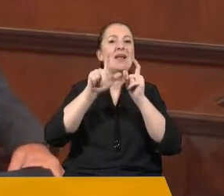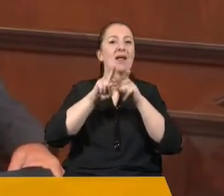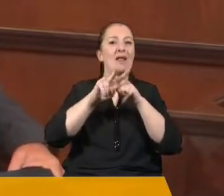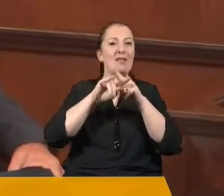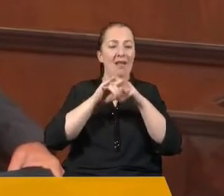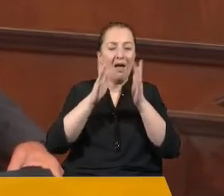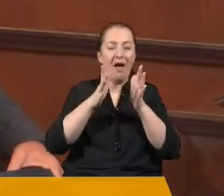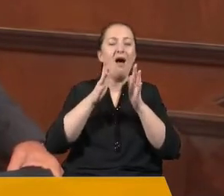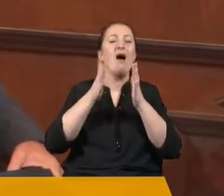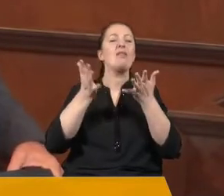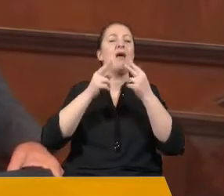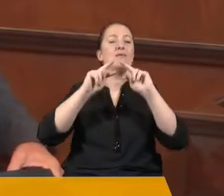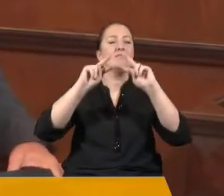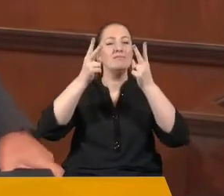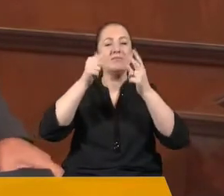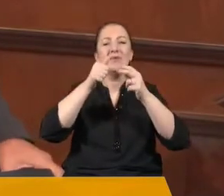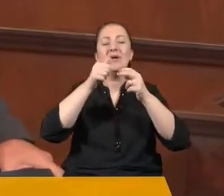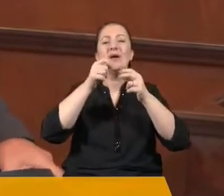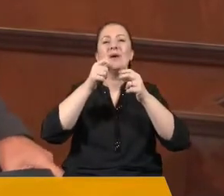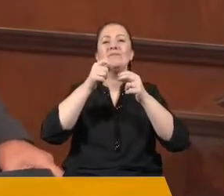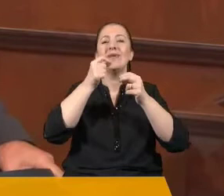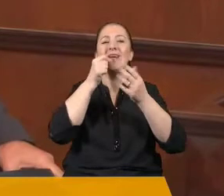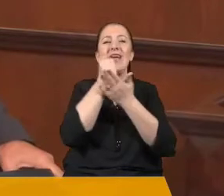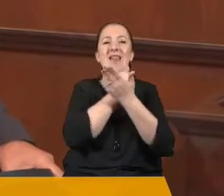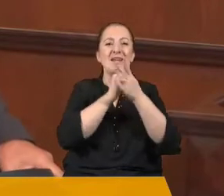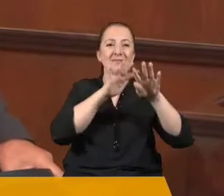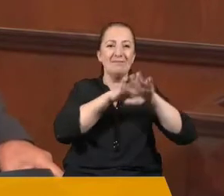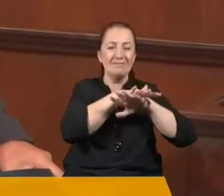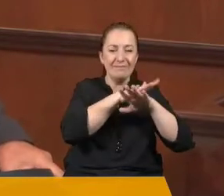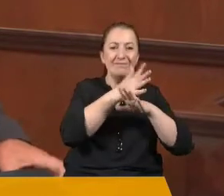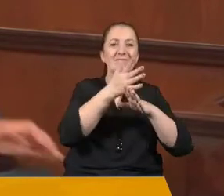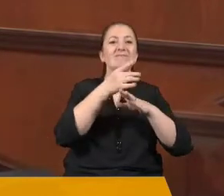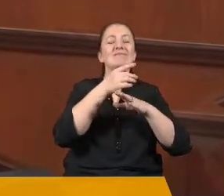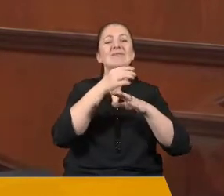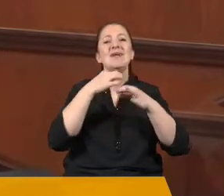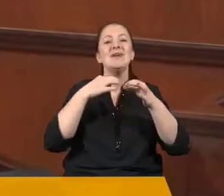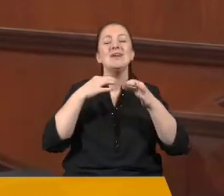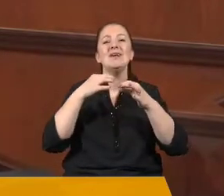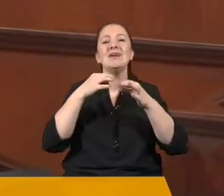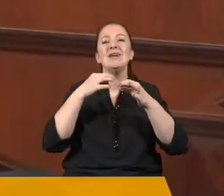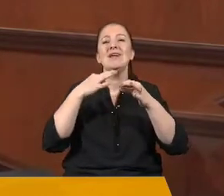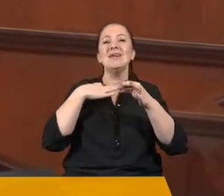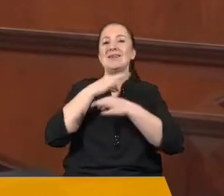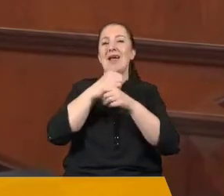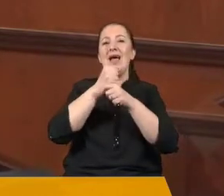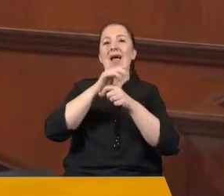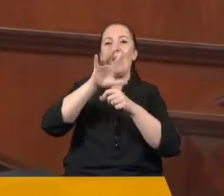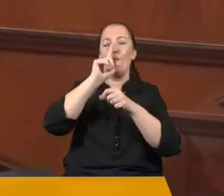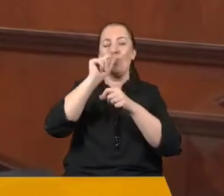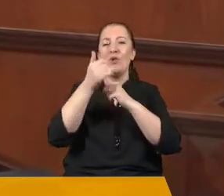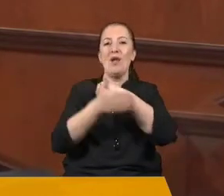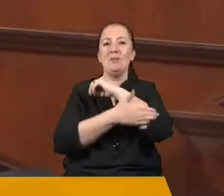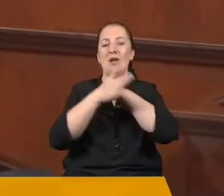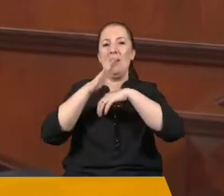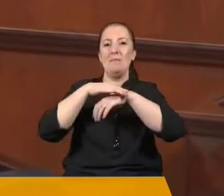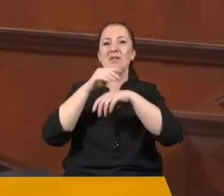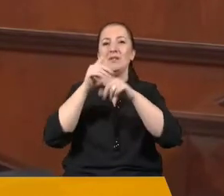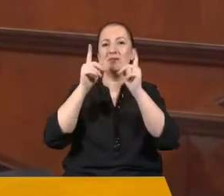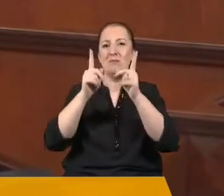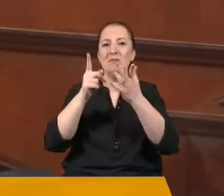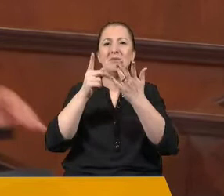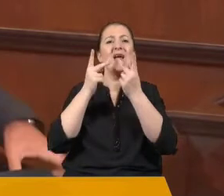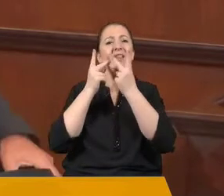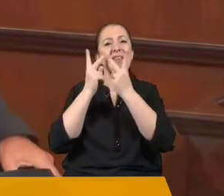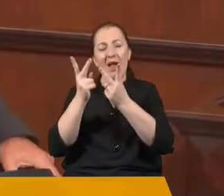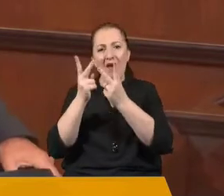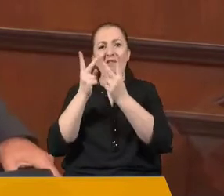arıtma testleri, Sayın Genel Müdürümüzün de genel müdür yardımcılığı yaptığı dönemlerde gerçekten, bakın gerçekten taraflı tarafsız